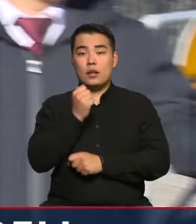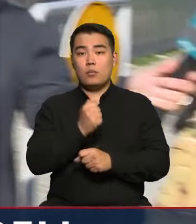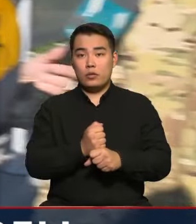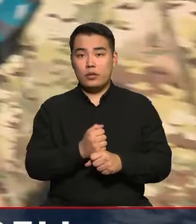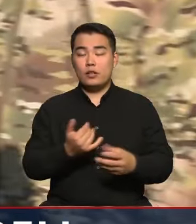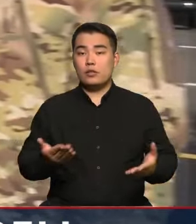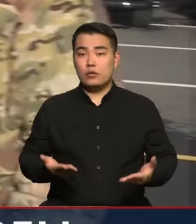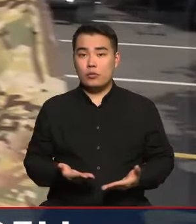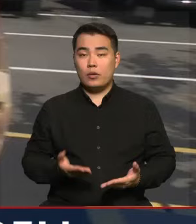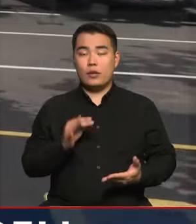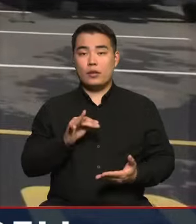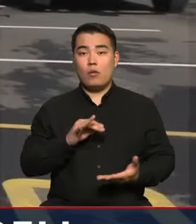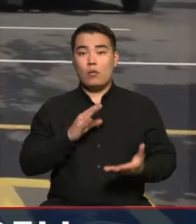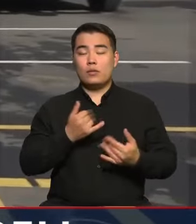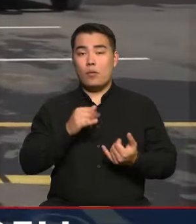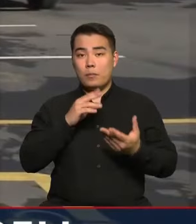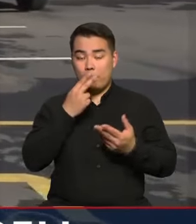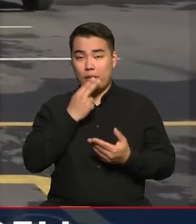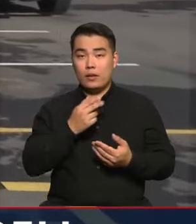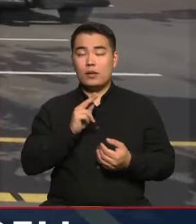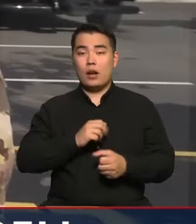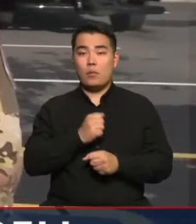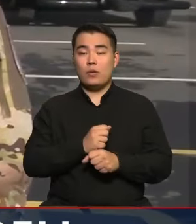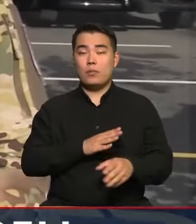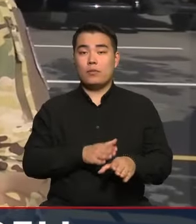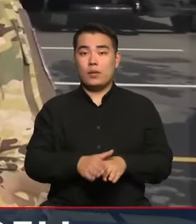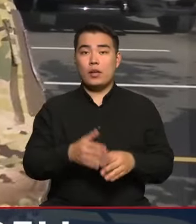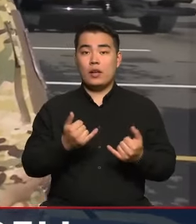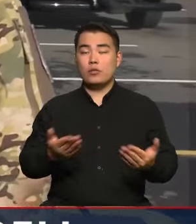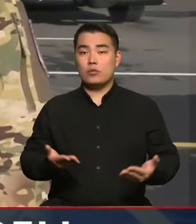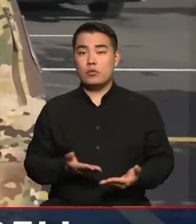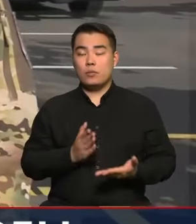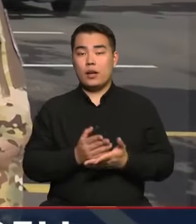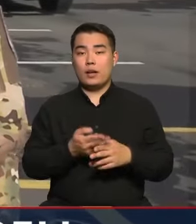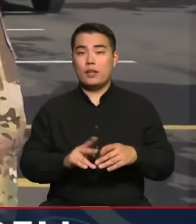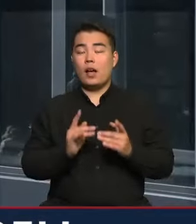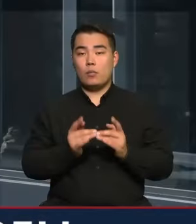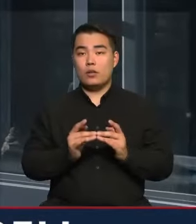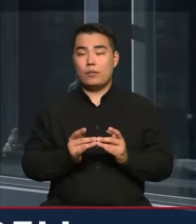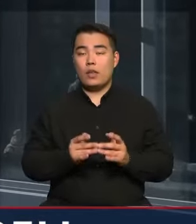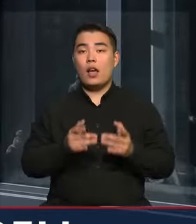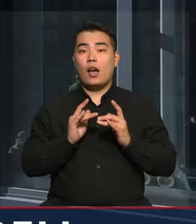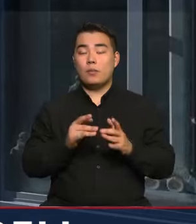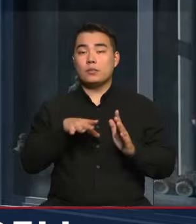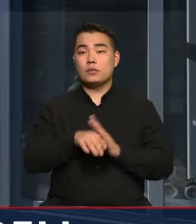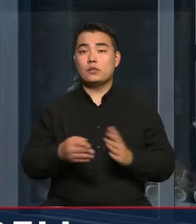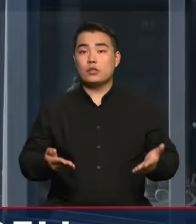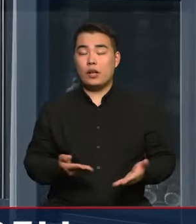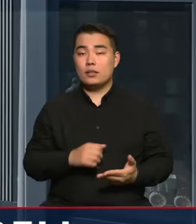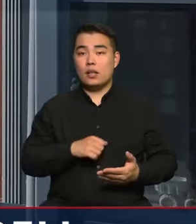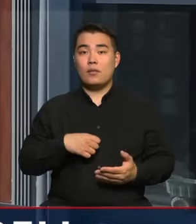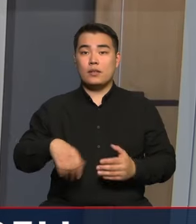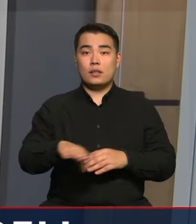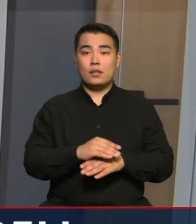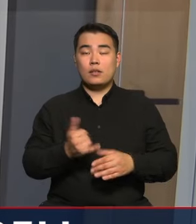Қызметкерлердің тұруына, жалпылама жақсы жағдай жасалған. Қазіргі таңда тұрып жатыр осы ғимаратта, жатақханада. Жатақханада тұрып жатқан өрт